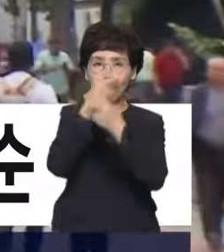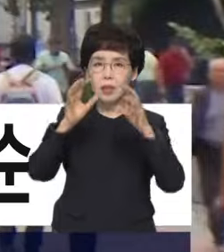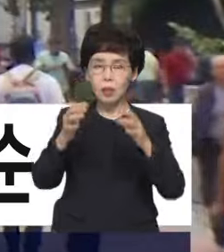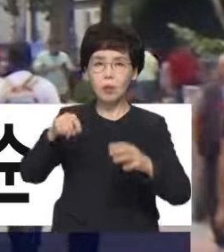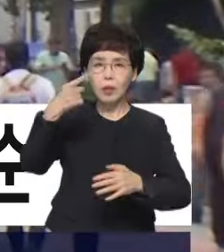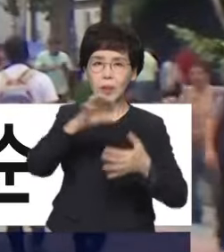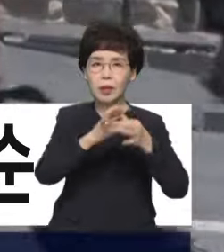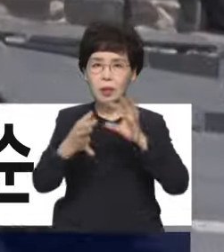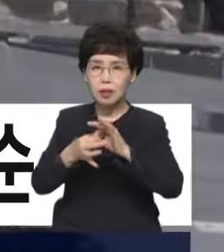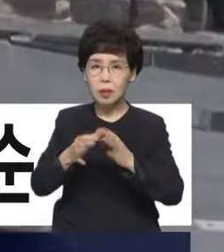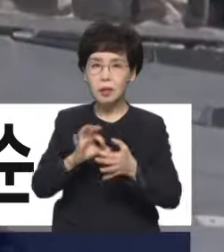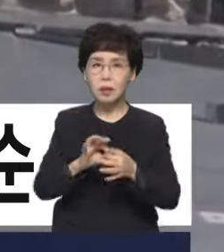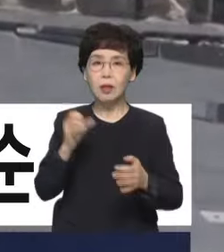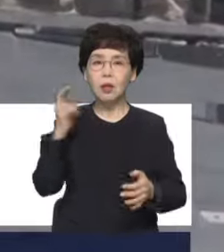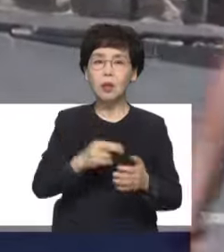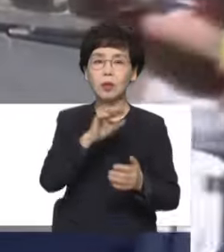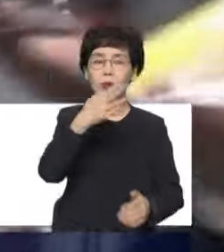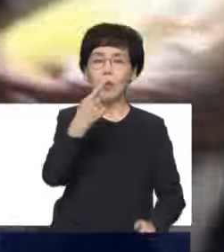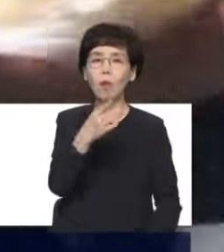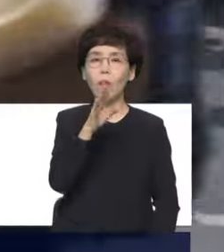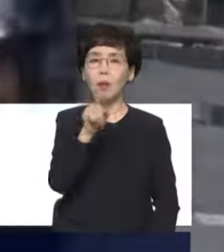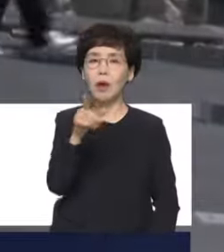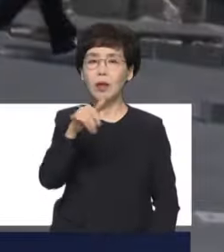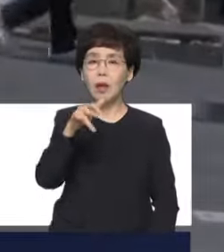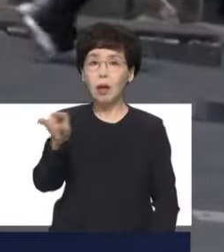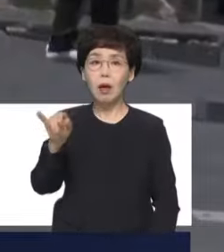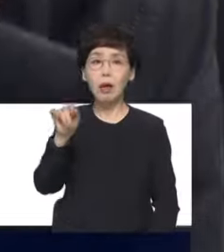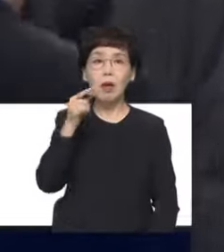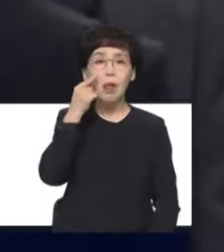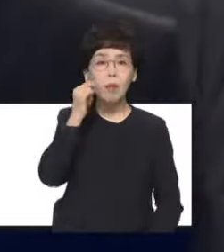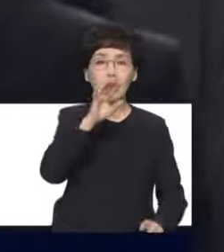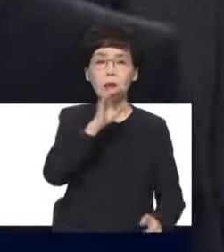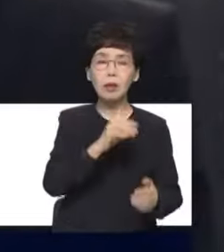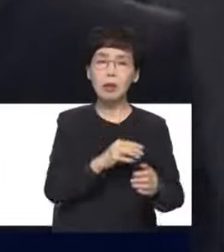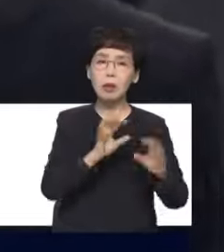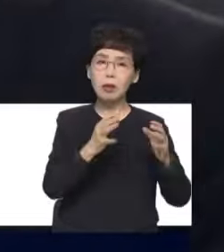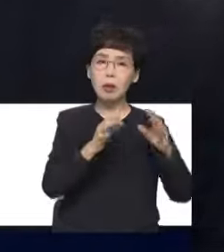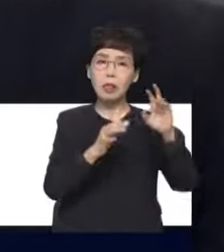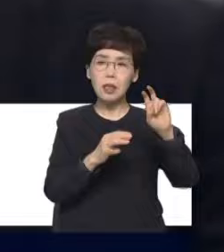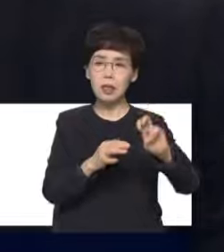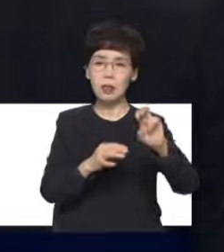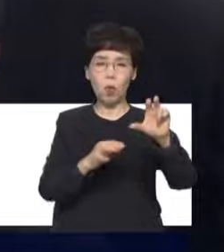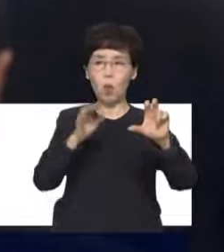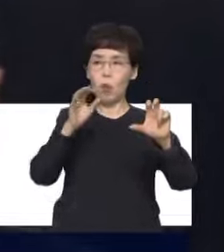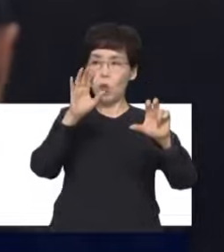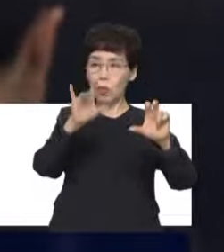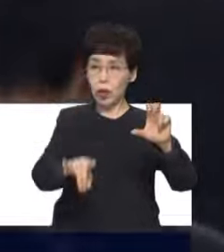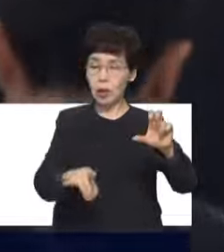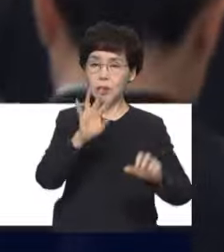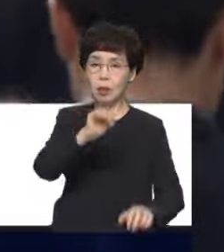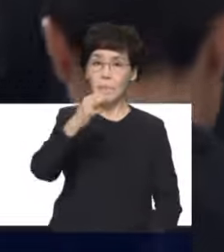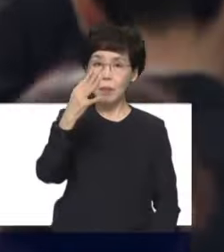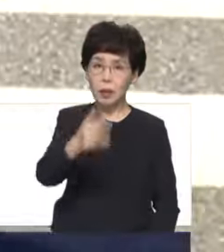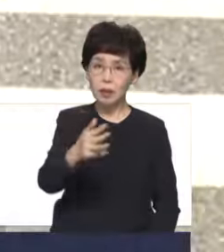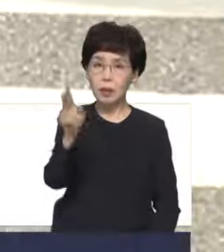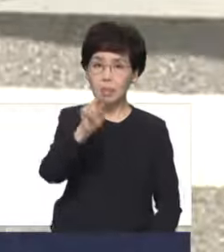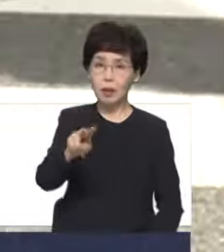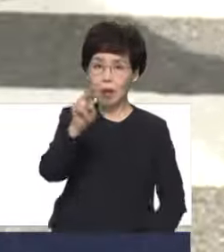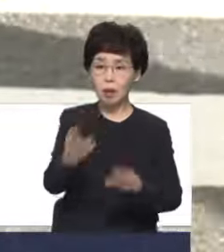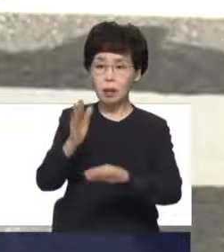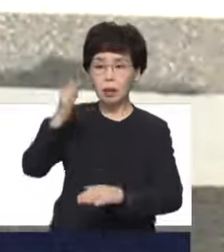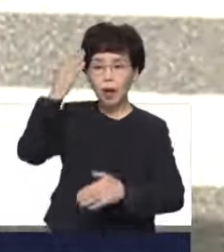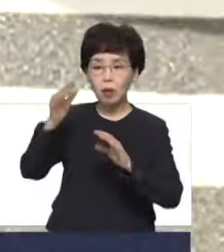그리스 슬로바키아 순위였습니다 일본은 419 달러로 25위를 기록했습니다 48,000 달러를 넘은